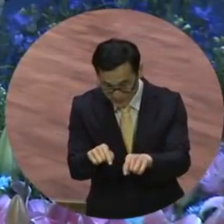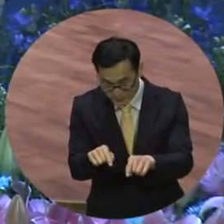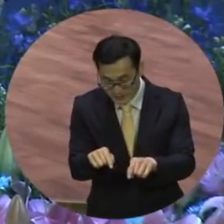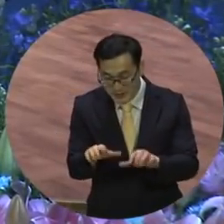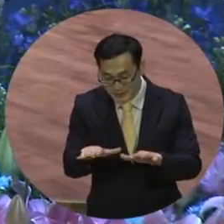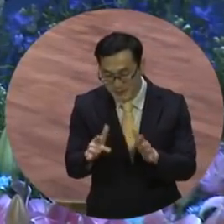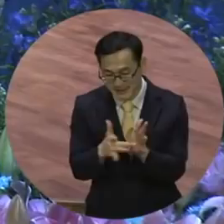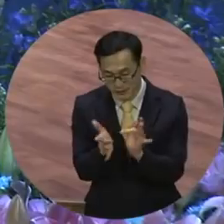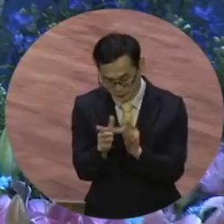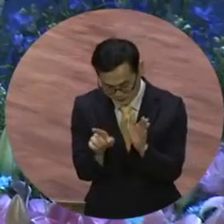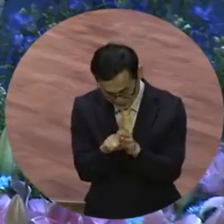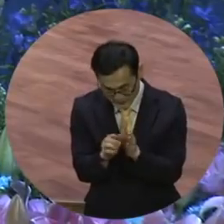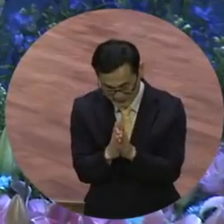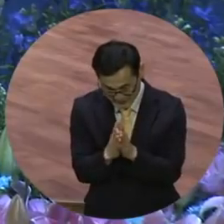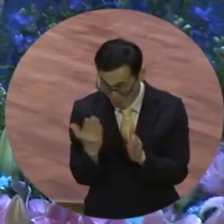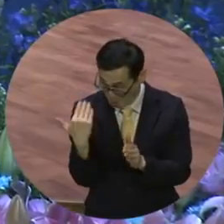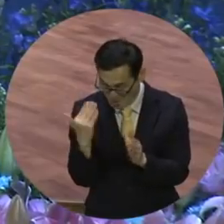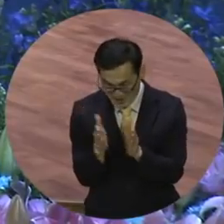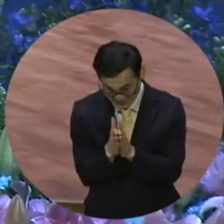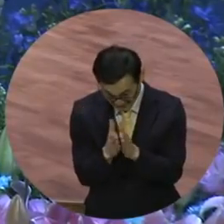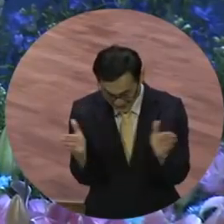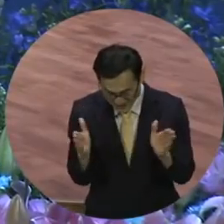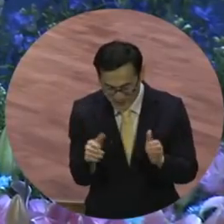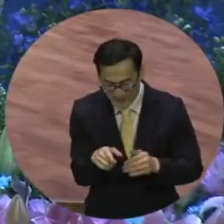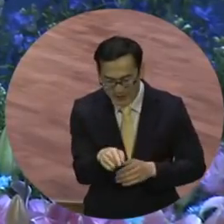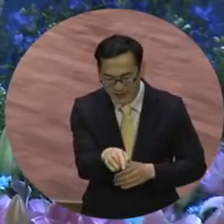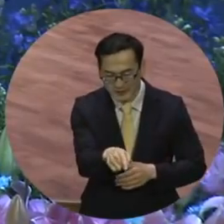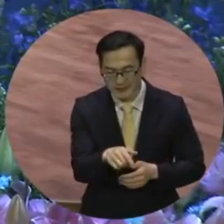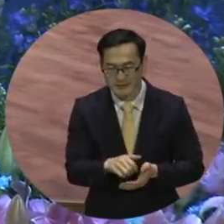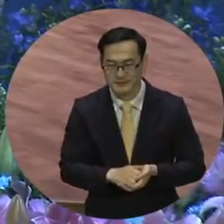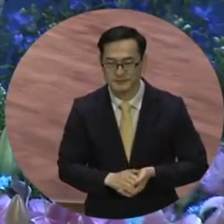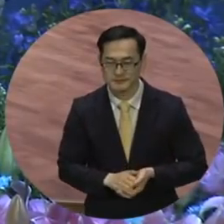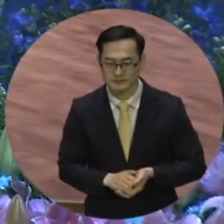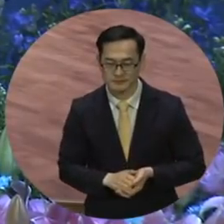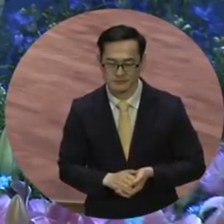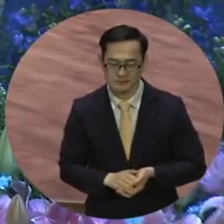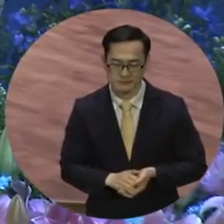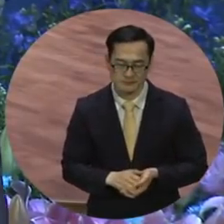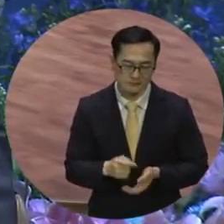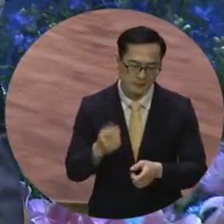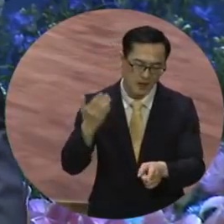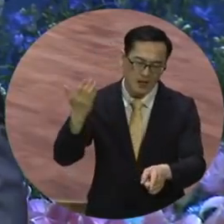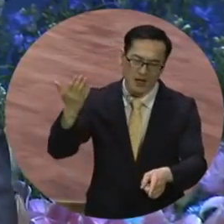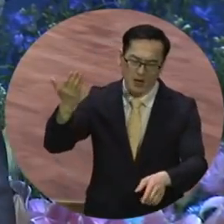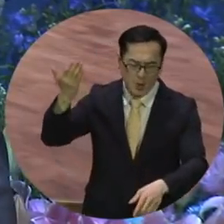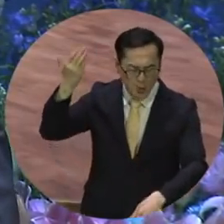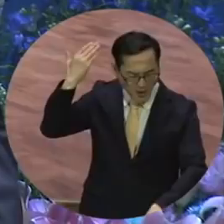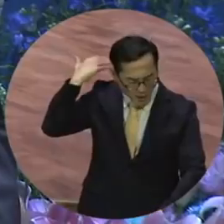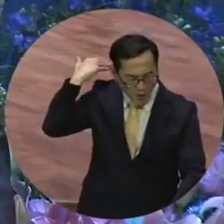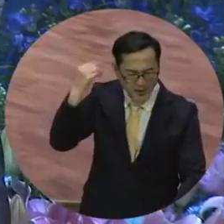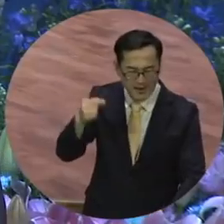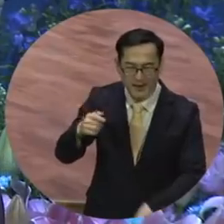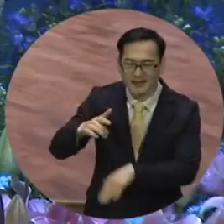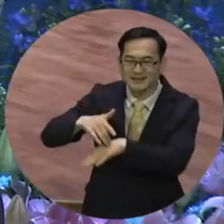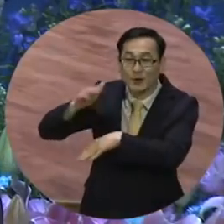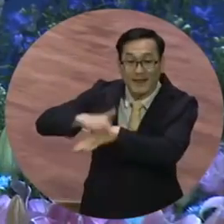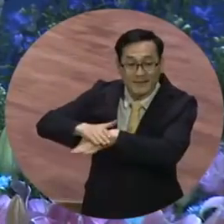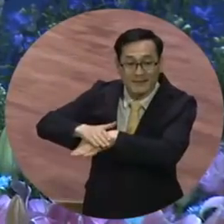하고 있는데 그러나 이 과거에 말이요 가지고 있던